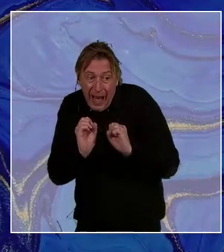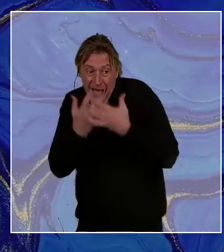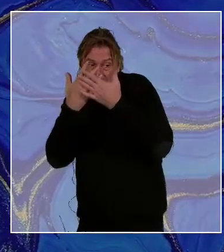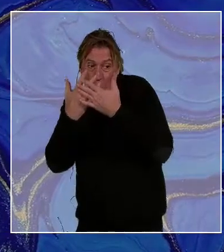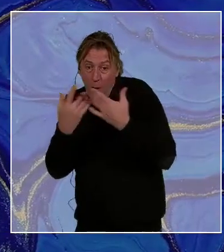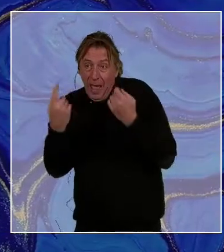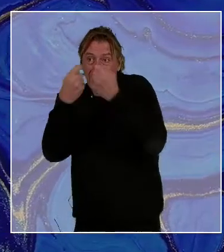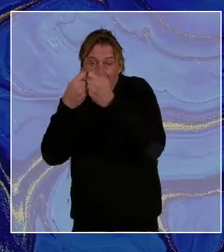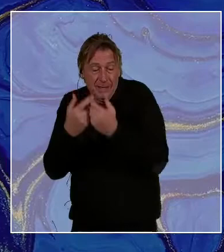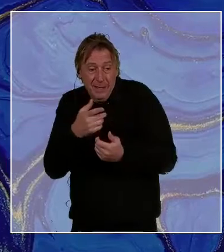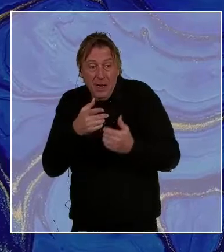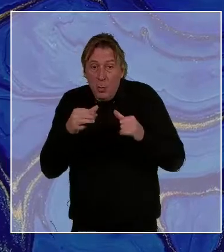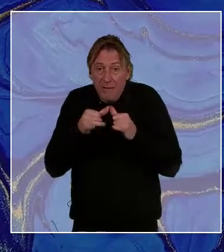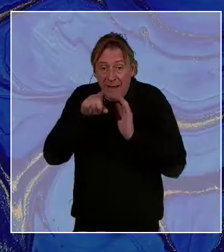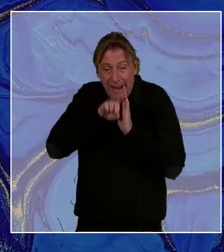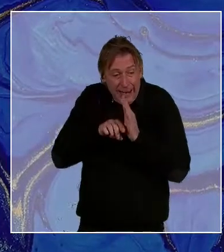règles à suivre? Quelles sont les choses à faire?